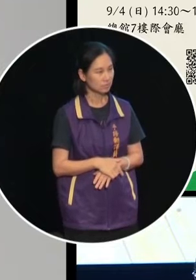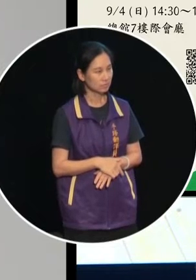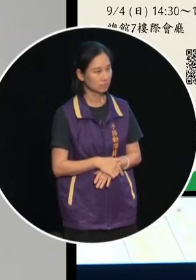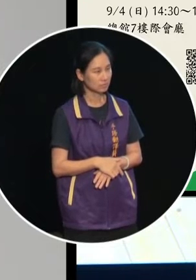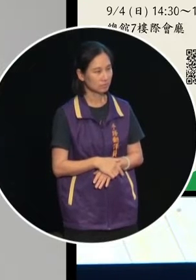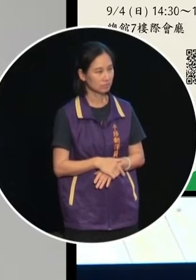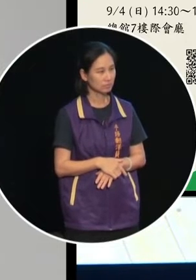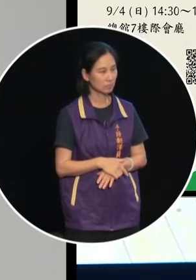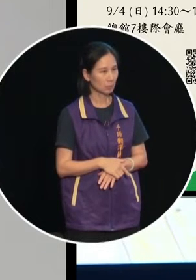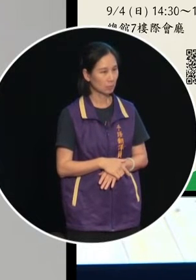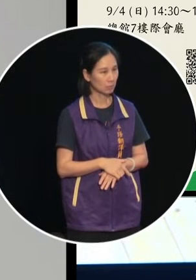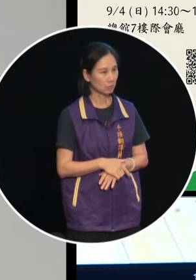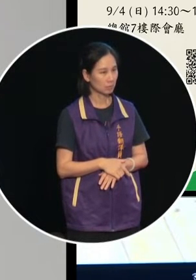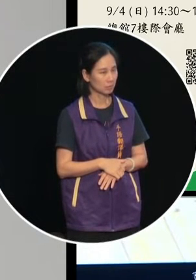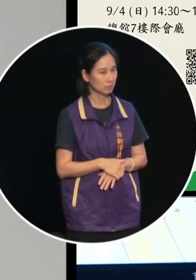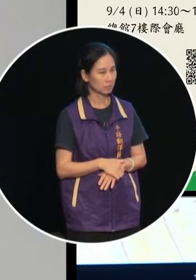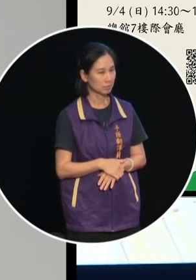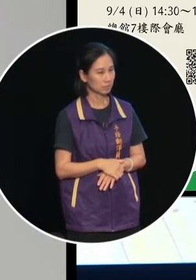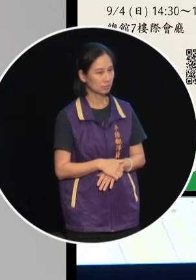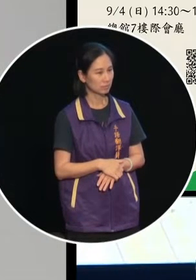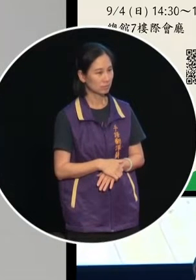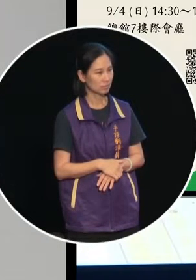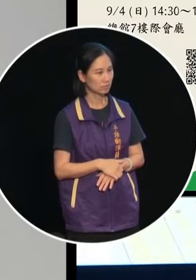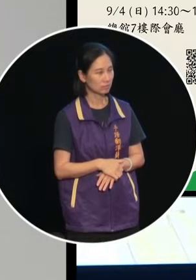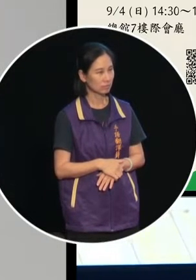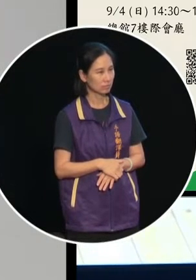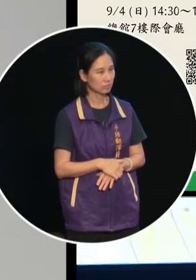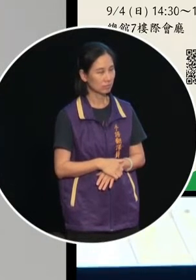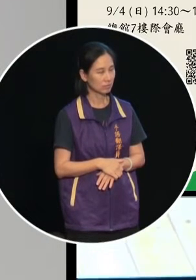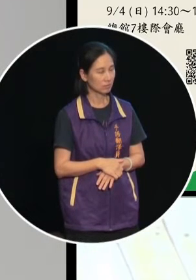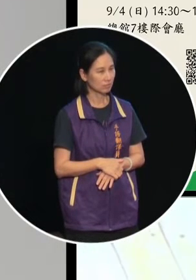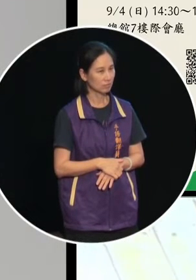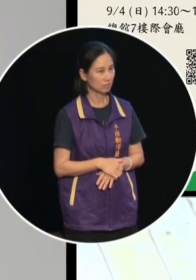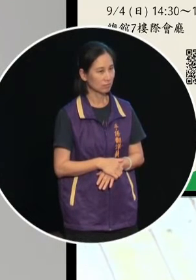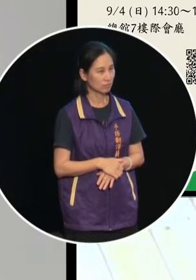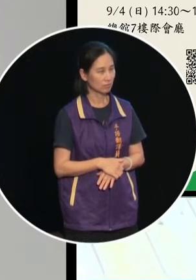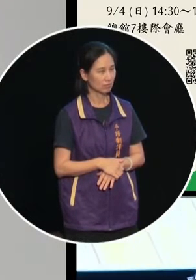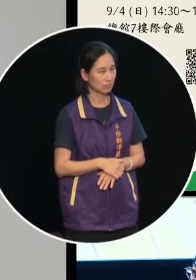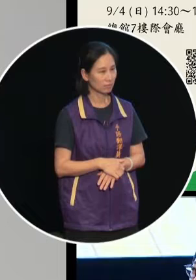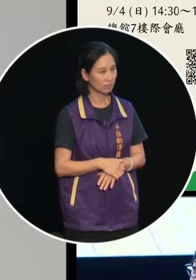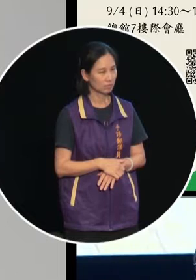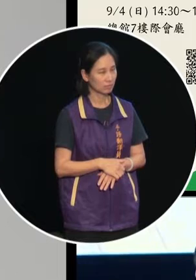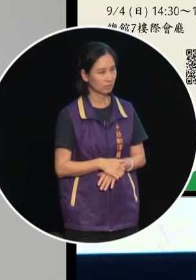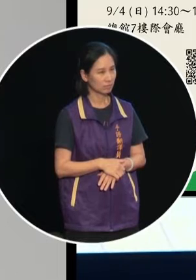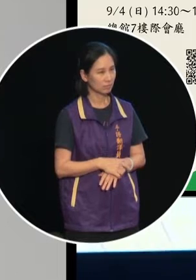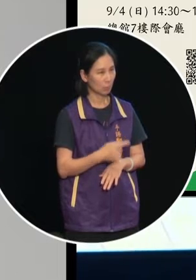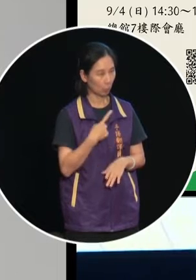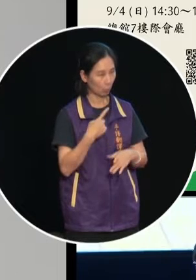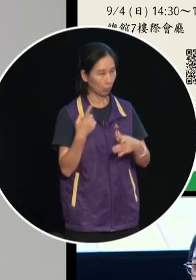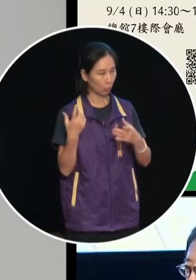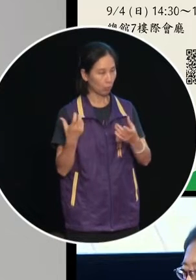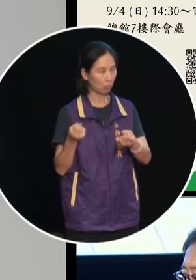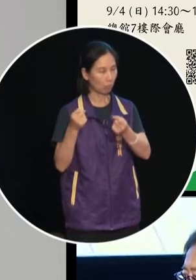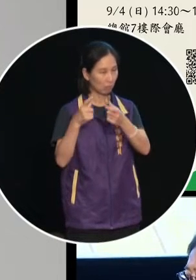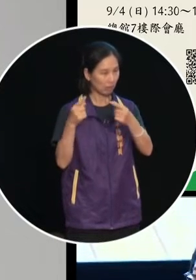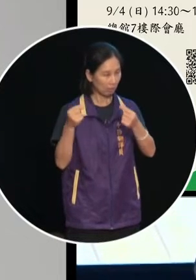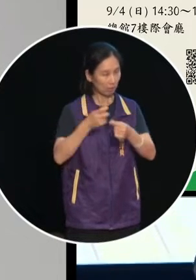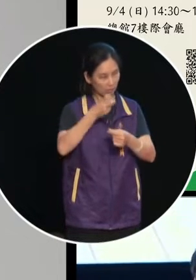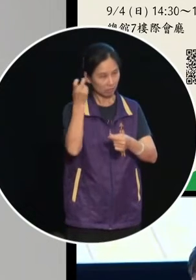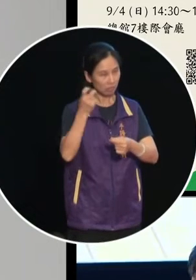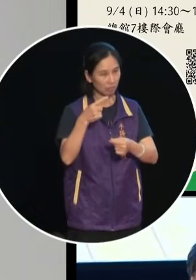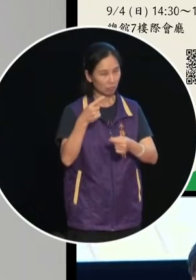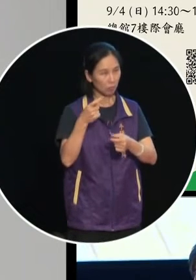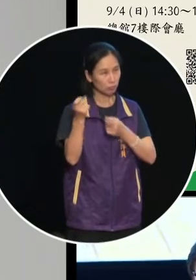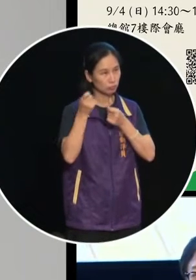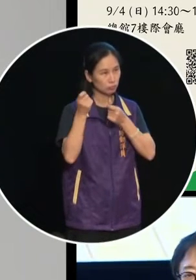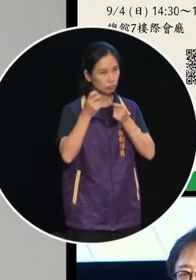一些一些因素的事情，是因为我在日本发现这3年，